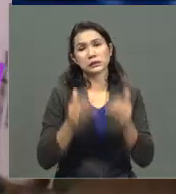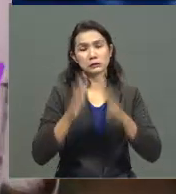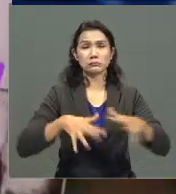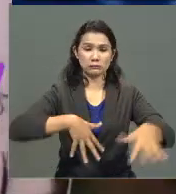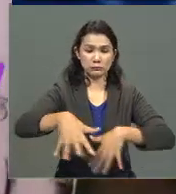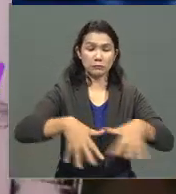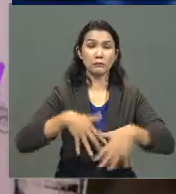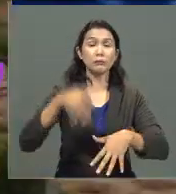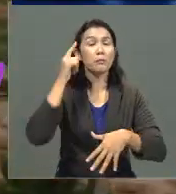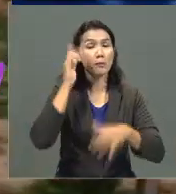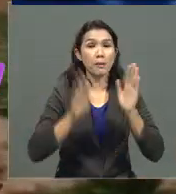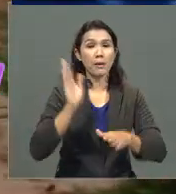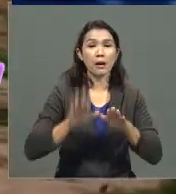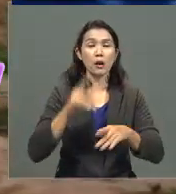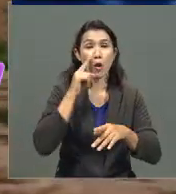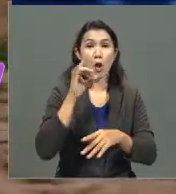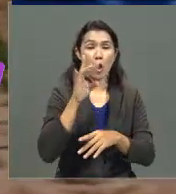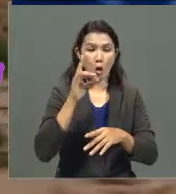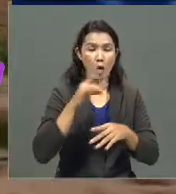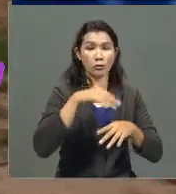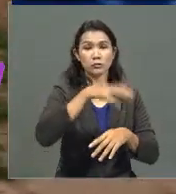ตำบลป่ากุมเกาะอำเภอสวรรคโลกซึ่งจุดนี้เนี่ยเป็นพื้นที่ที่อยู่ทางเหนือของประตูระบายน้ำบ้านเรือนประชาชนที่อยู่ริมน้ำถูกน้ำเข้าท่วมเบื้องต้นชาวบ้านประมาณ100หลังคาเรือนต้องช่วยกันขนของขึ้นสู่ที่สูงค่ะส่วนบ้านหลังที่เป็นบ้านชั้นเดียวเนี่ยก็ต้องนำสิ่งของแล้วก็นำสัตว์เลี้ยงออกไปฝากบ้านญาติเพื่อความปลอดภัยเนื่องจาก